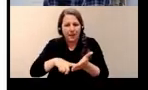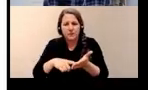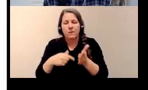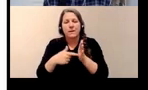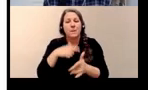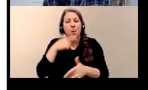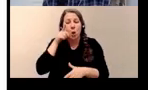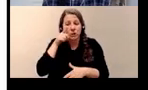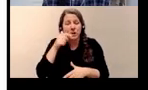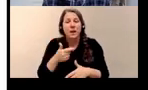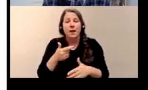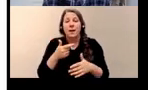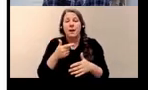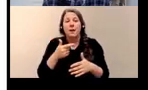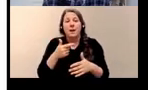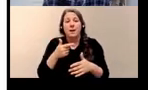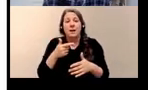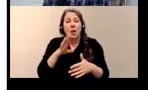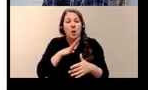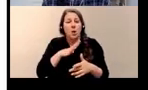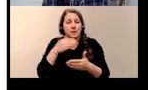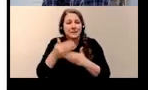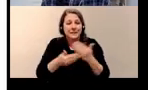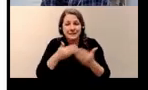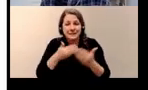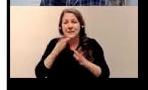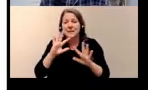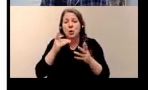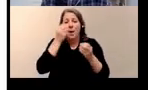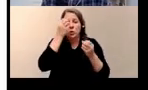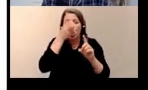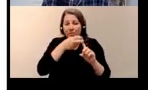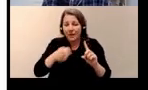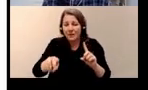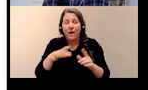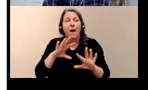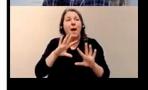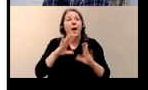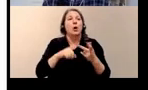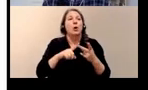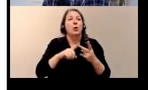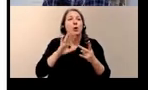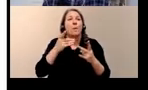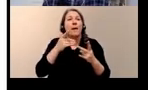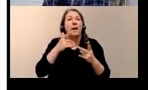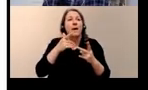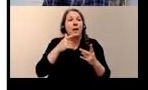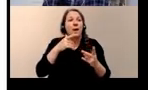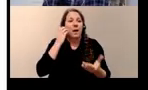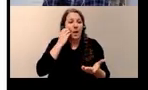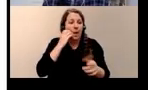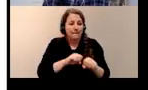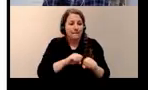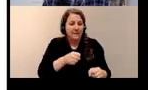software, au travers d'un certain nombre de services, le transfert de données, la récupération de données d'un appareil qui serait